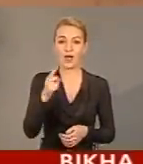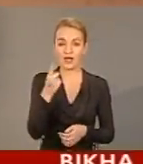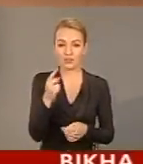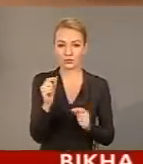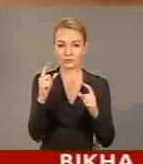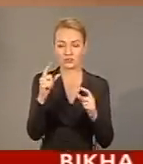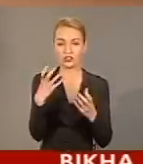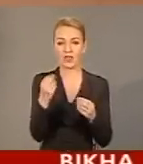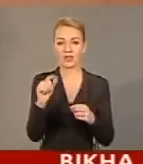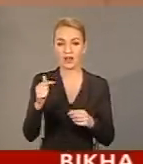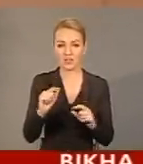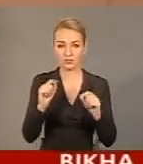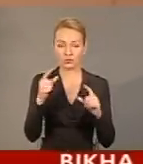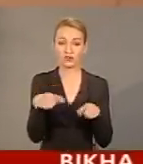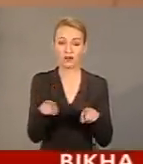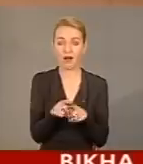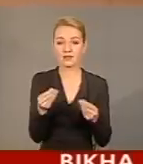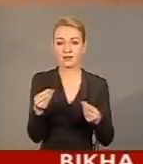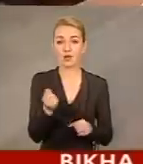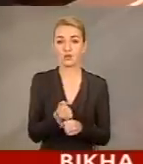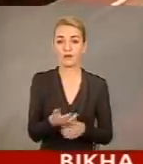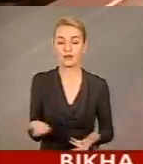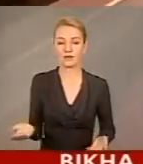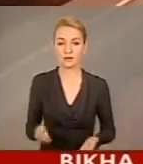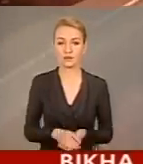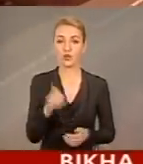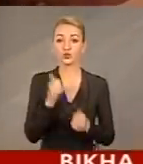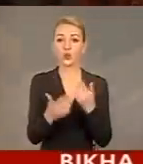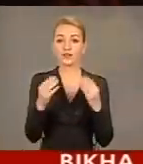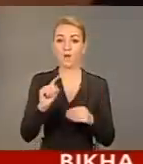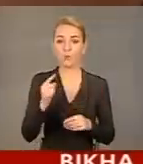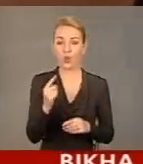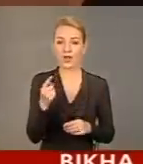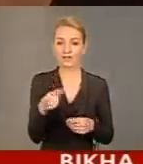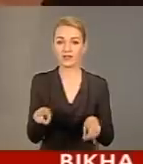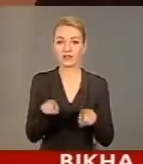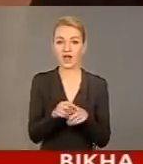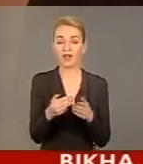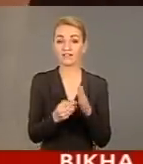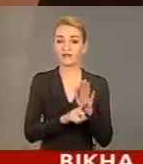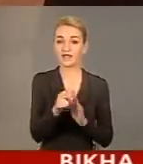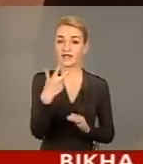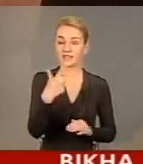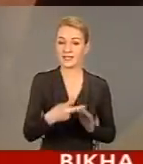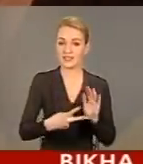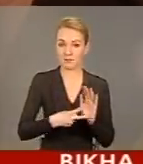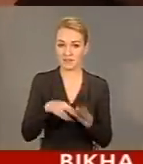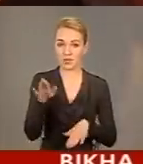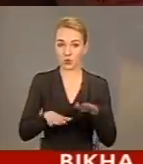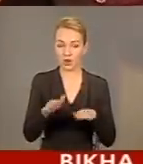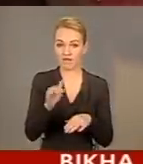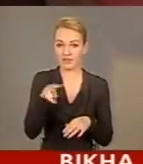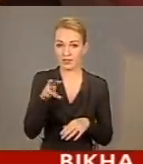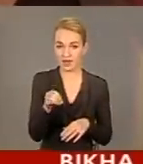там ще на гривничку, ну так, така ціна зробилася вже. Щодня по гривні, і так, від 37 за кілограм філе, таку